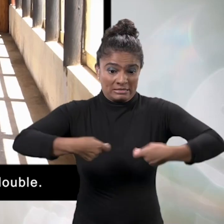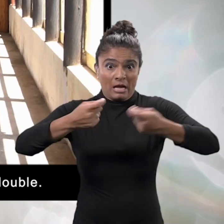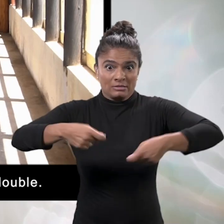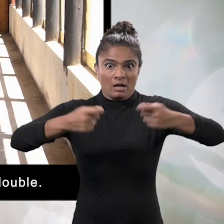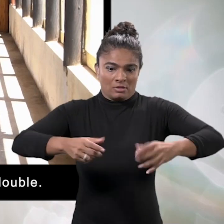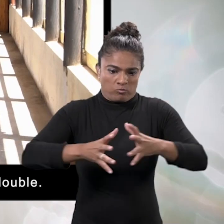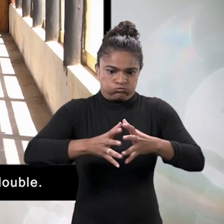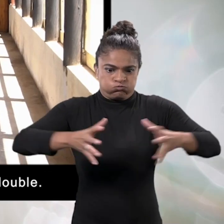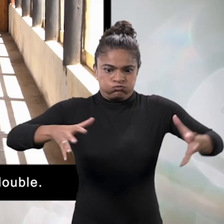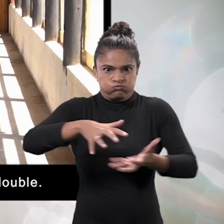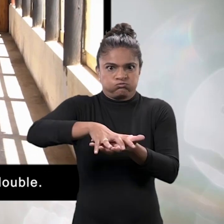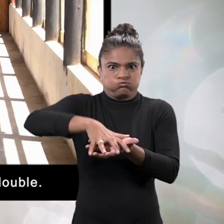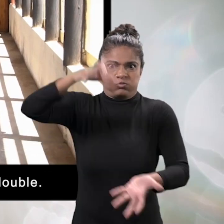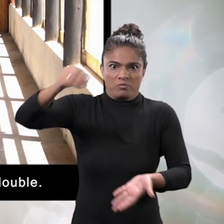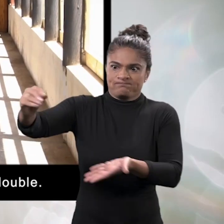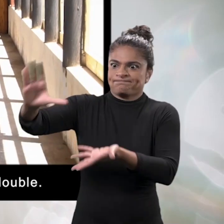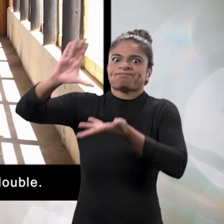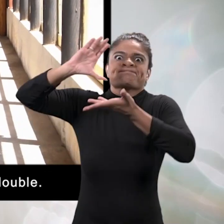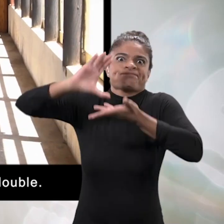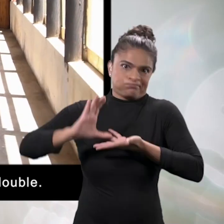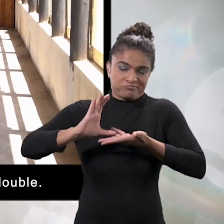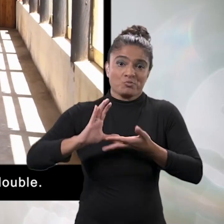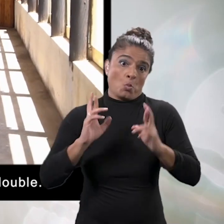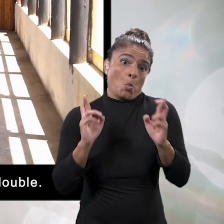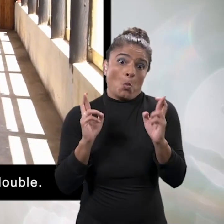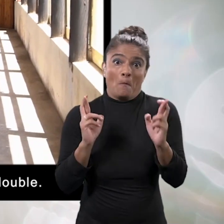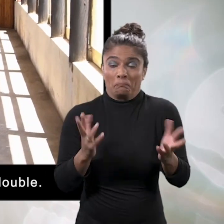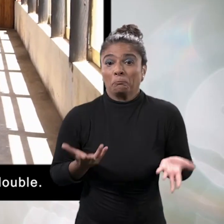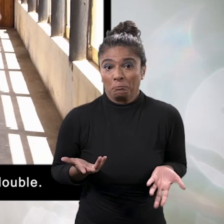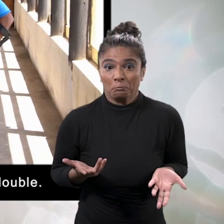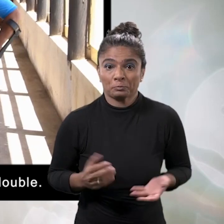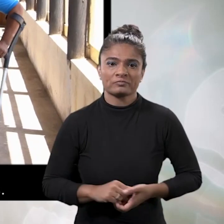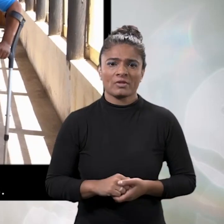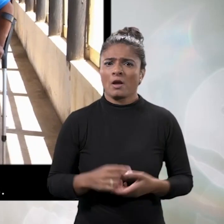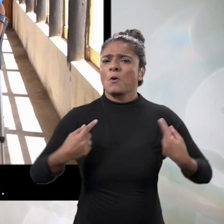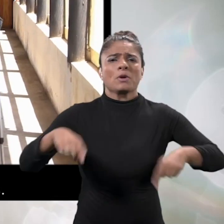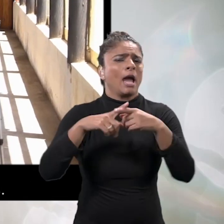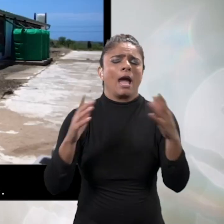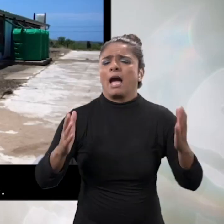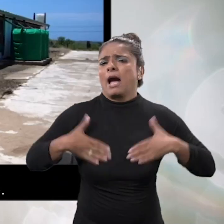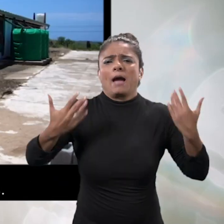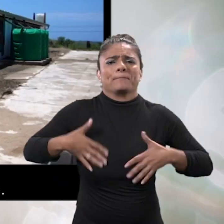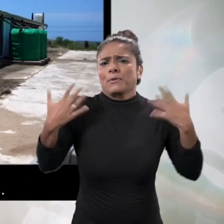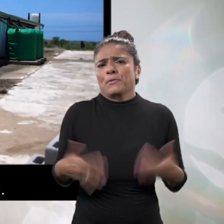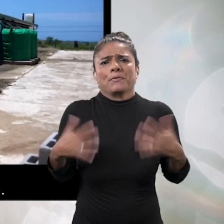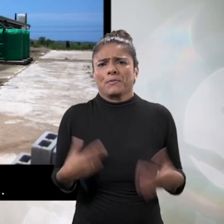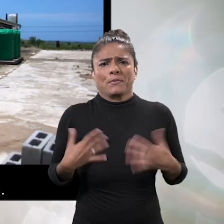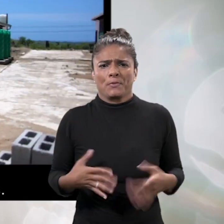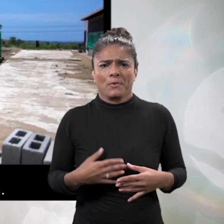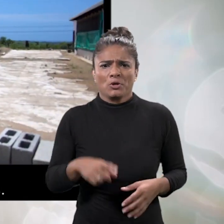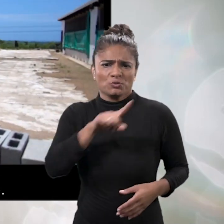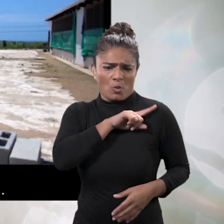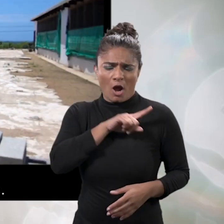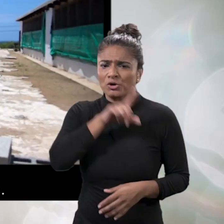from January imarket yethu izokwenyuka ngokuphindiwe. Kuleli plaza siyajabula kakhulu